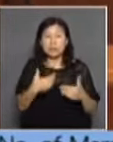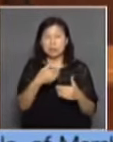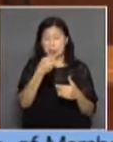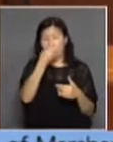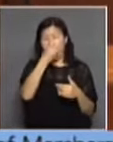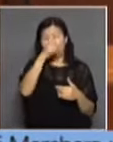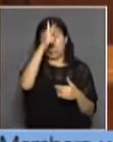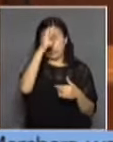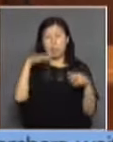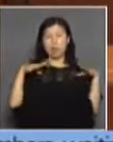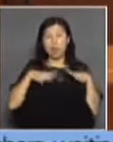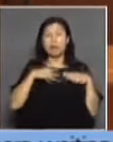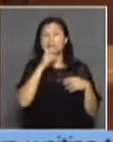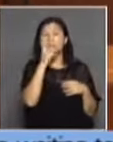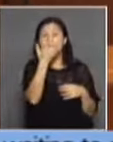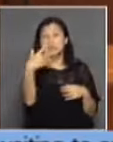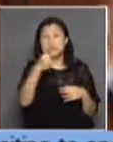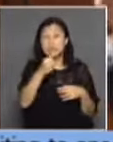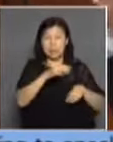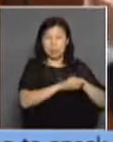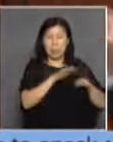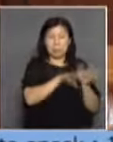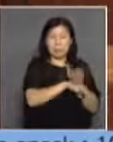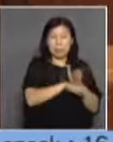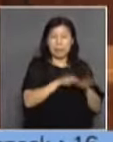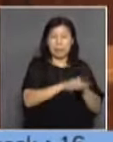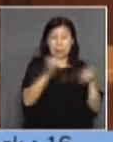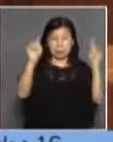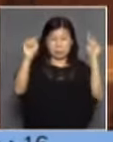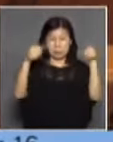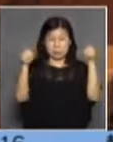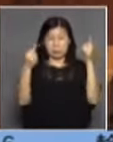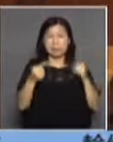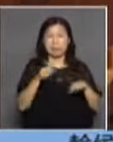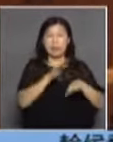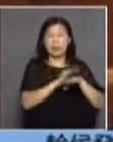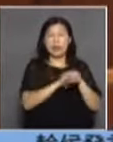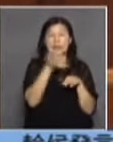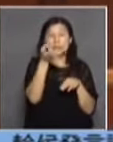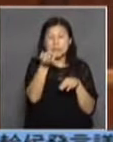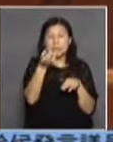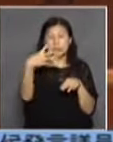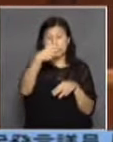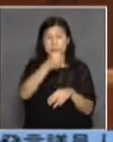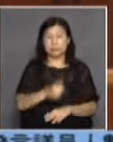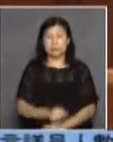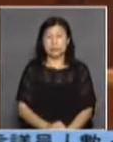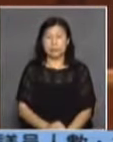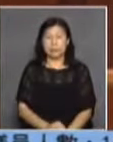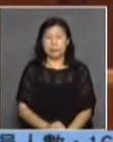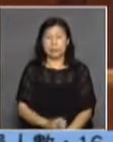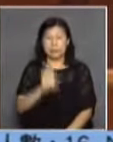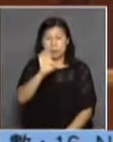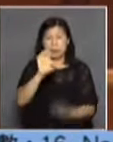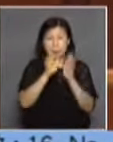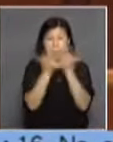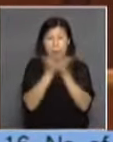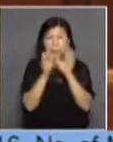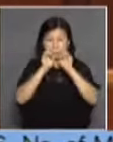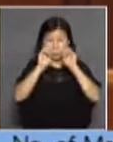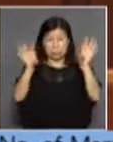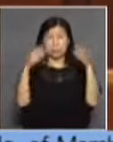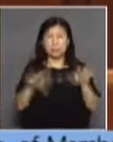權力，不存在剩餘權力、用引號引住的不存在剩餘權力。白皮書出來有